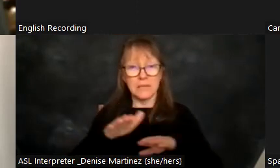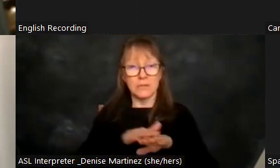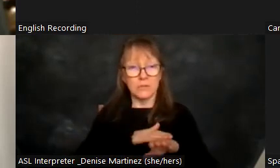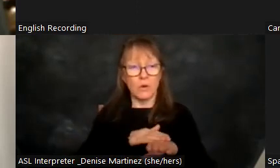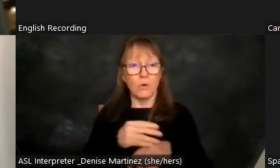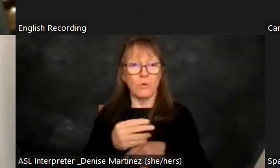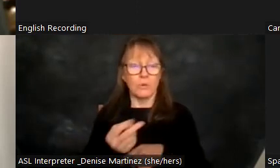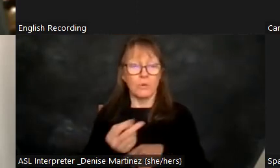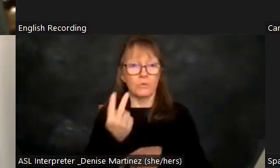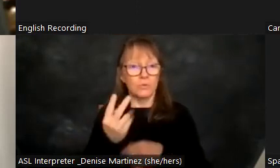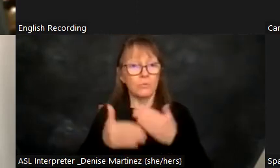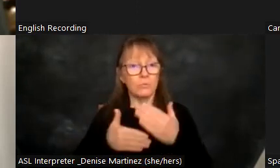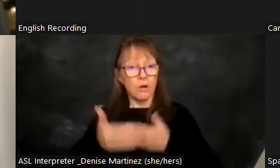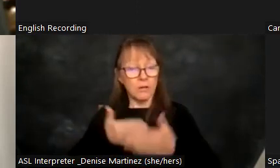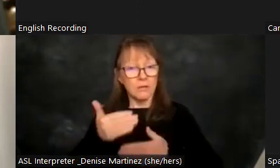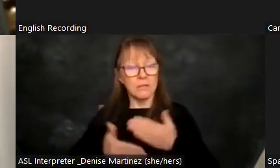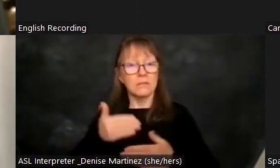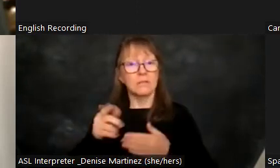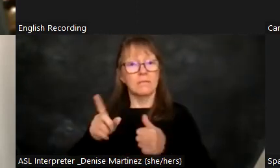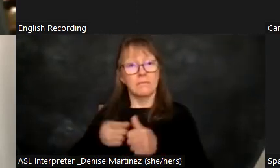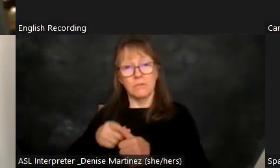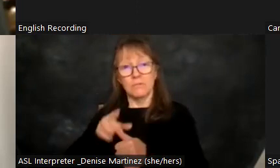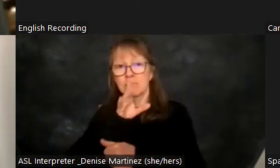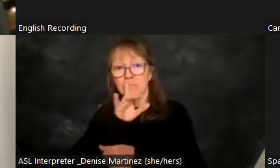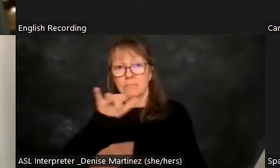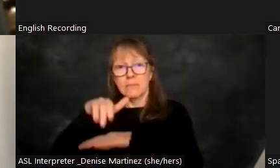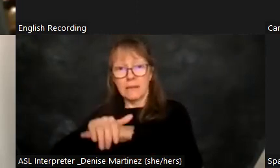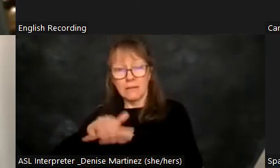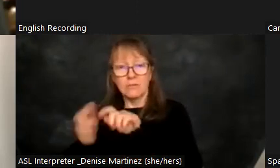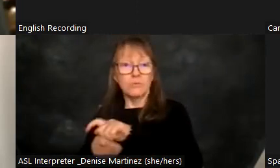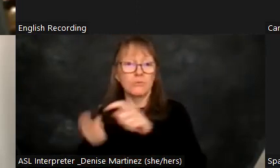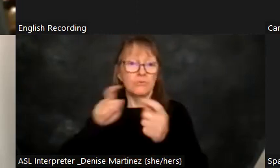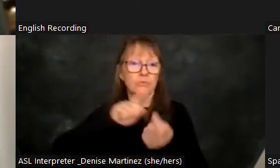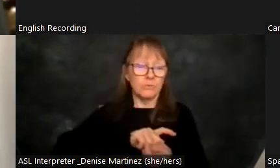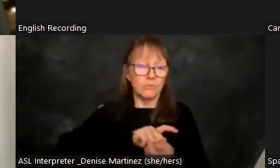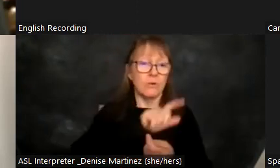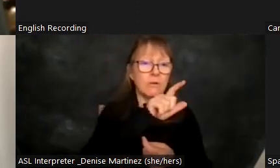parler là, ou interprète capable de permettre que nous entendions.